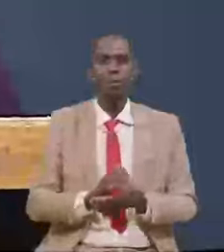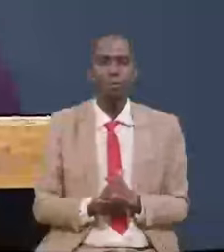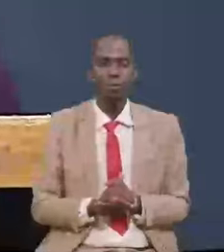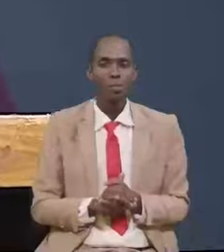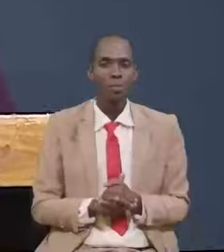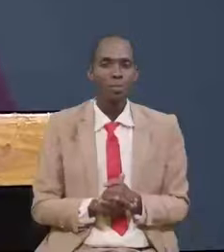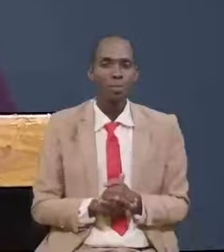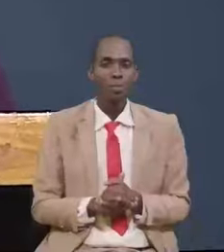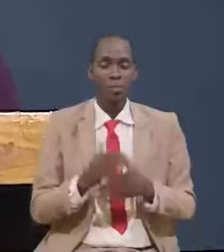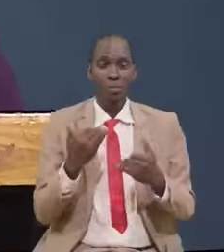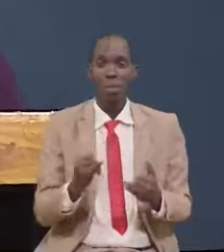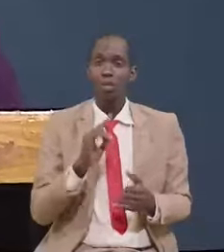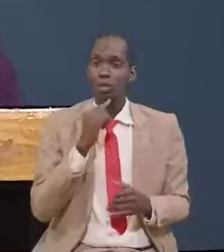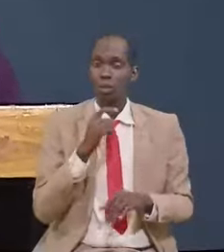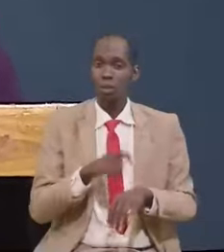Tu vas baisser la tête